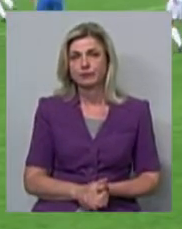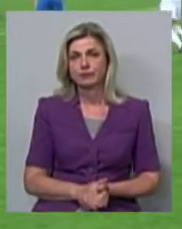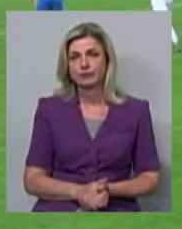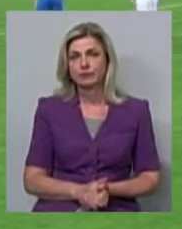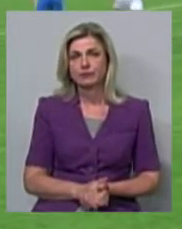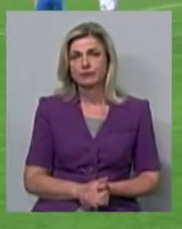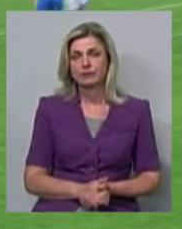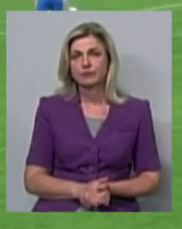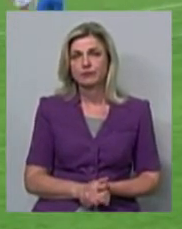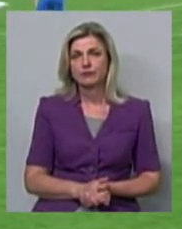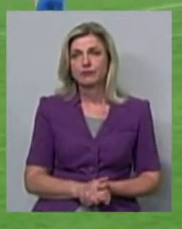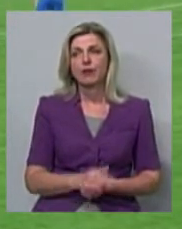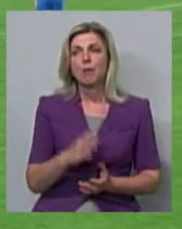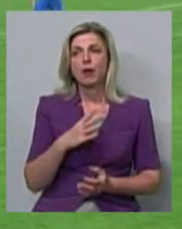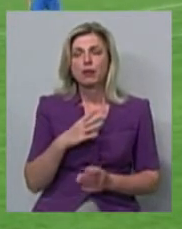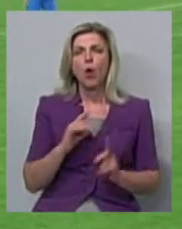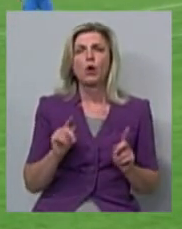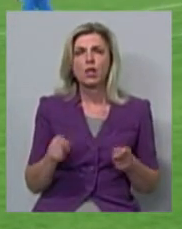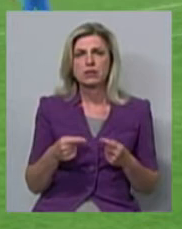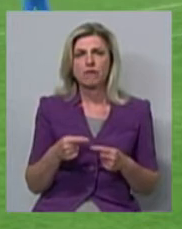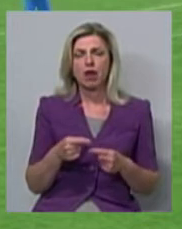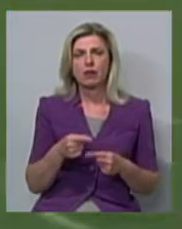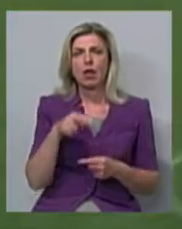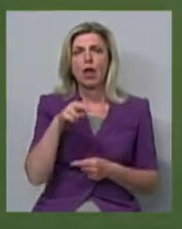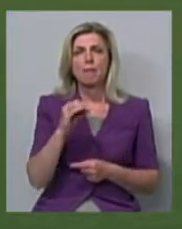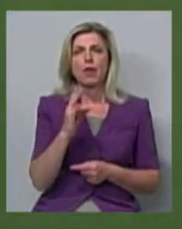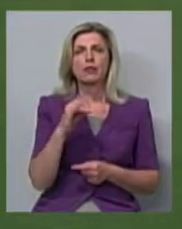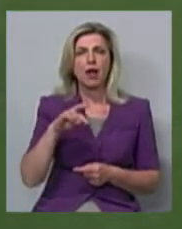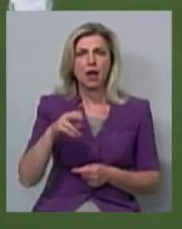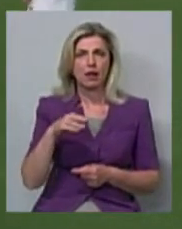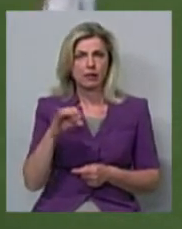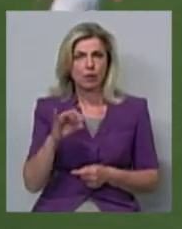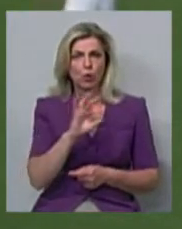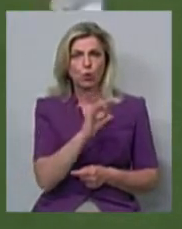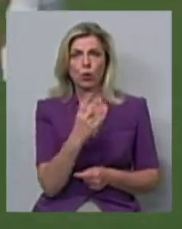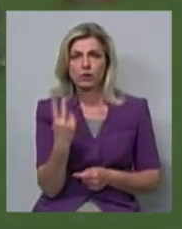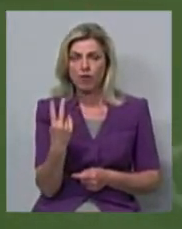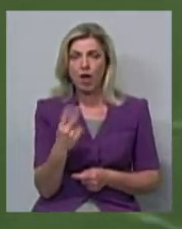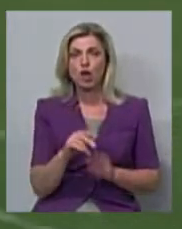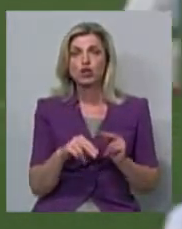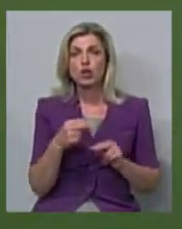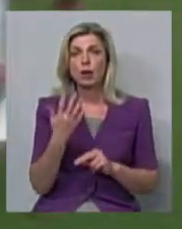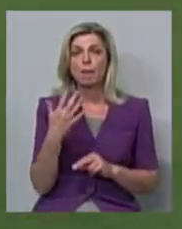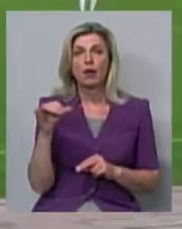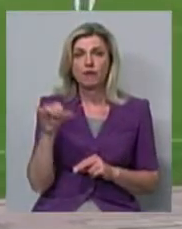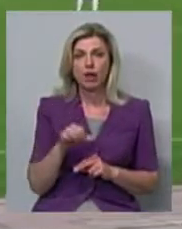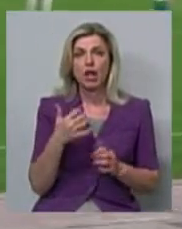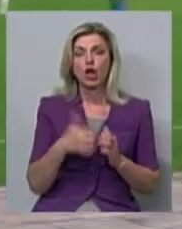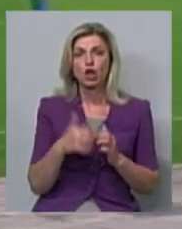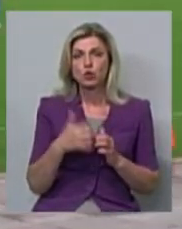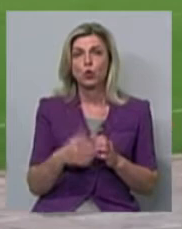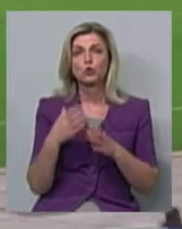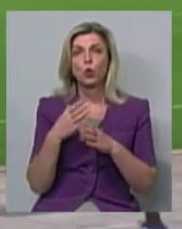Пенальті реалізував капітан гостей Богдан Кушніренко. 0-2. Через 5 хвилин херсонський «Кристал» скоротив рахунок у